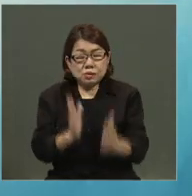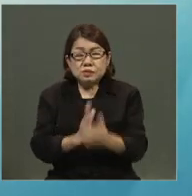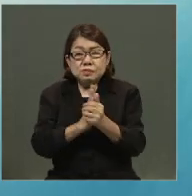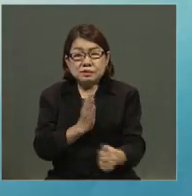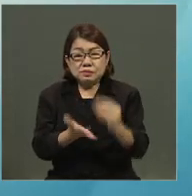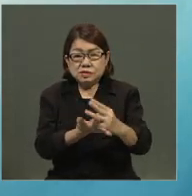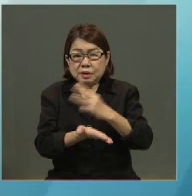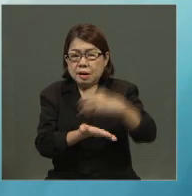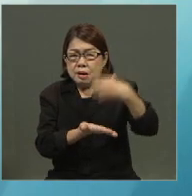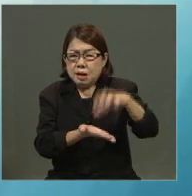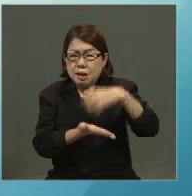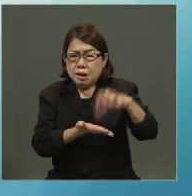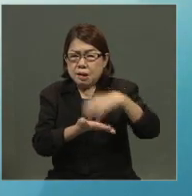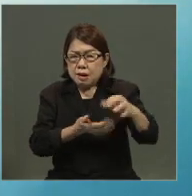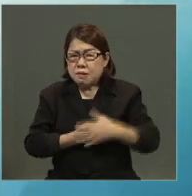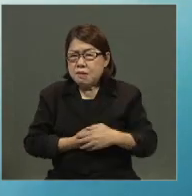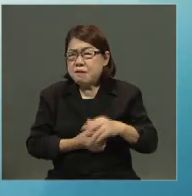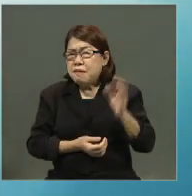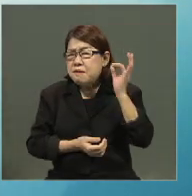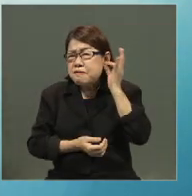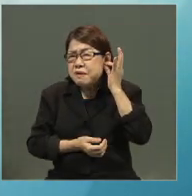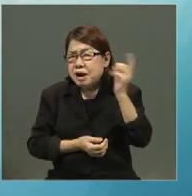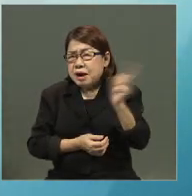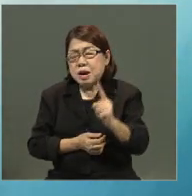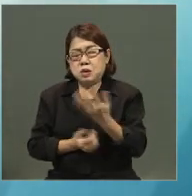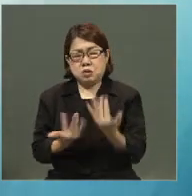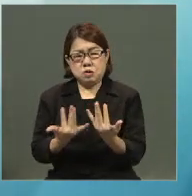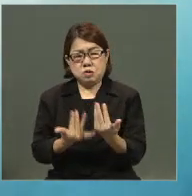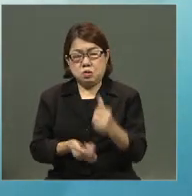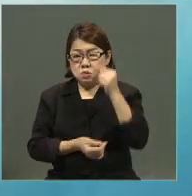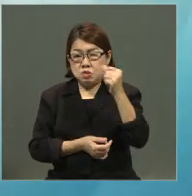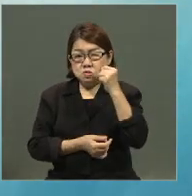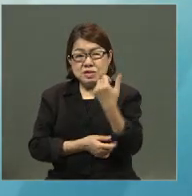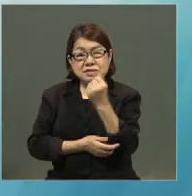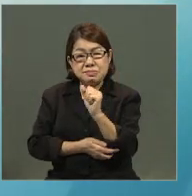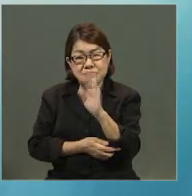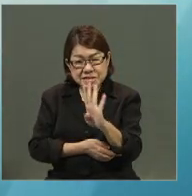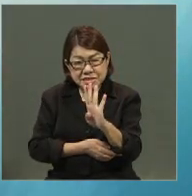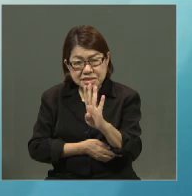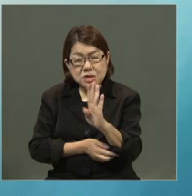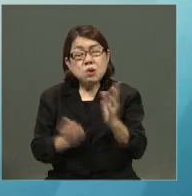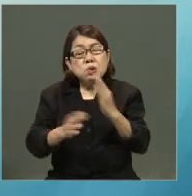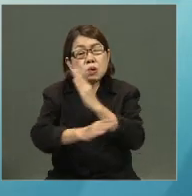มีแต่หลายท่านคงได้ฟังจากนักวิชาการนะครับถ้าจะให้ดีต้อง2รอบของ 14วันคูณ 2ก็คือ 28